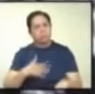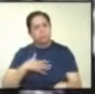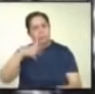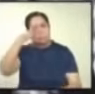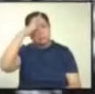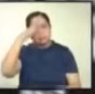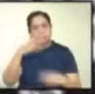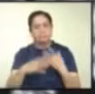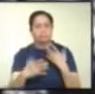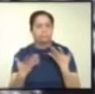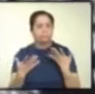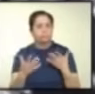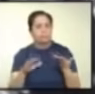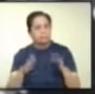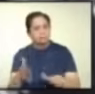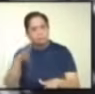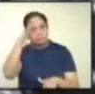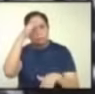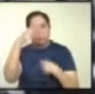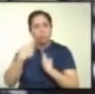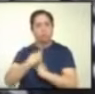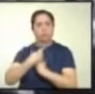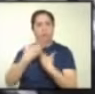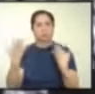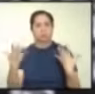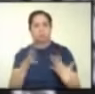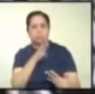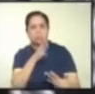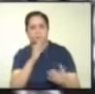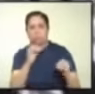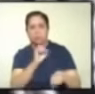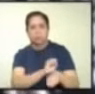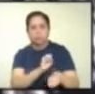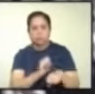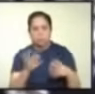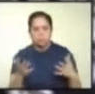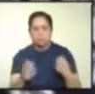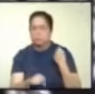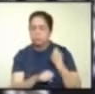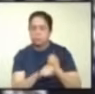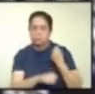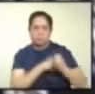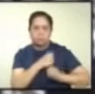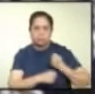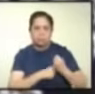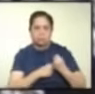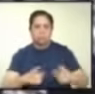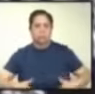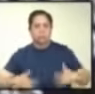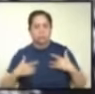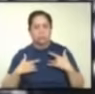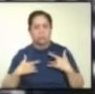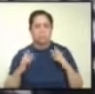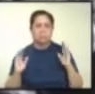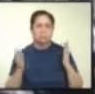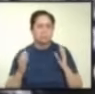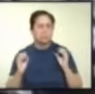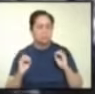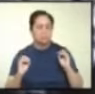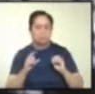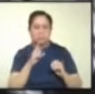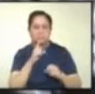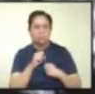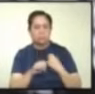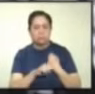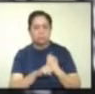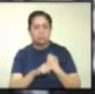ama, wala nang tagagabay sa amin. Yung mama ko walang trabaho, hirap na hirap po kami sa buhay. Parang wala talaga,